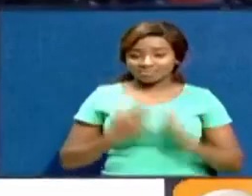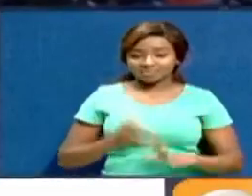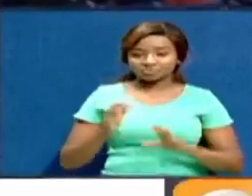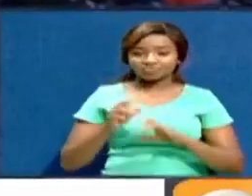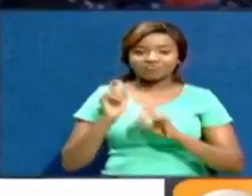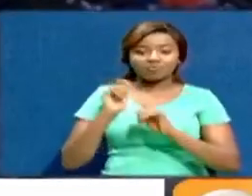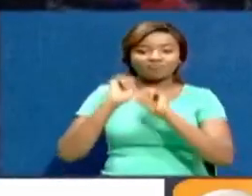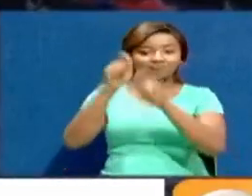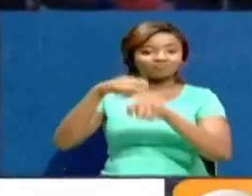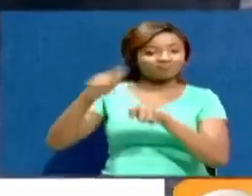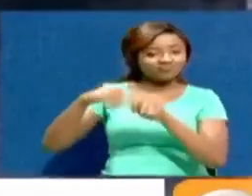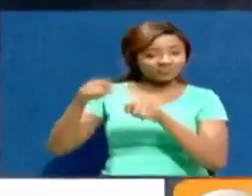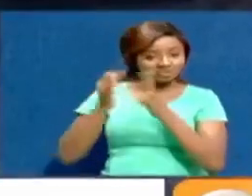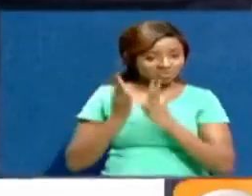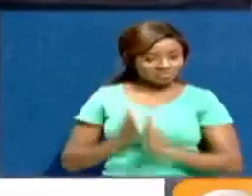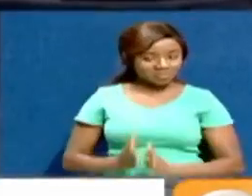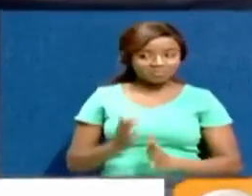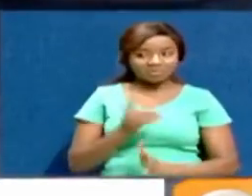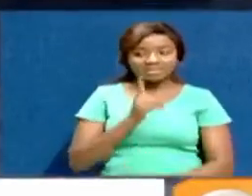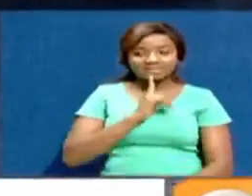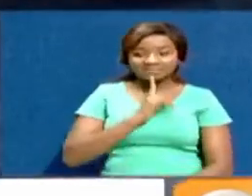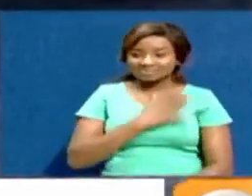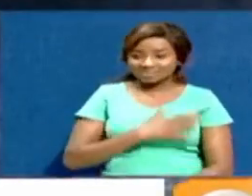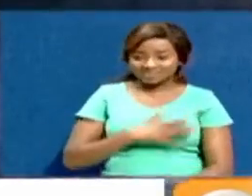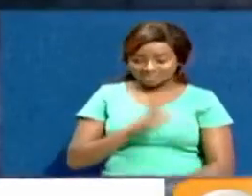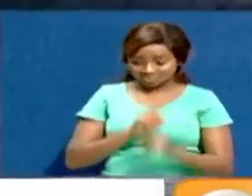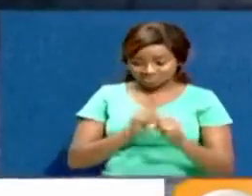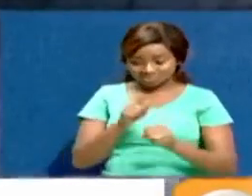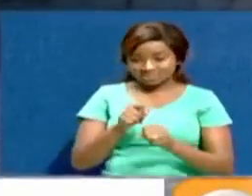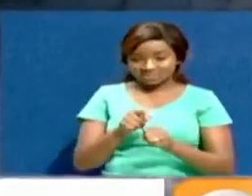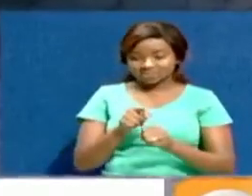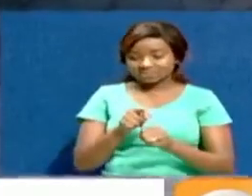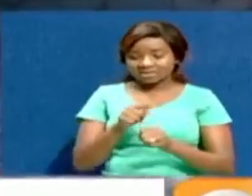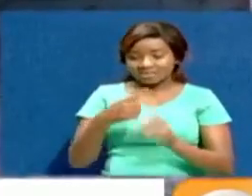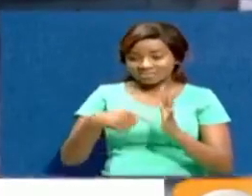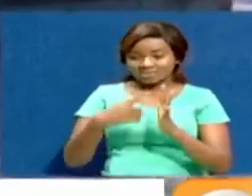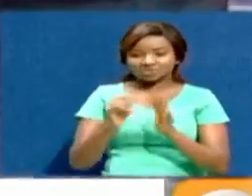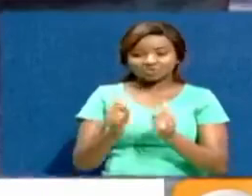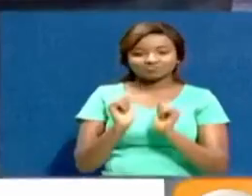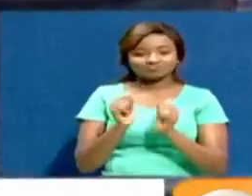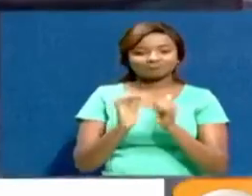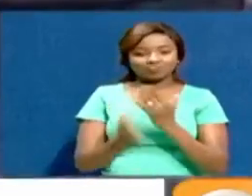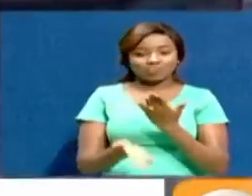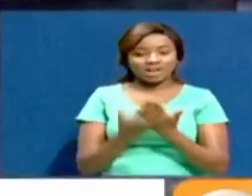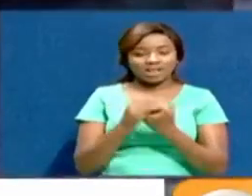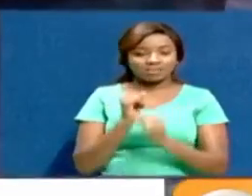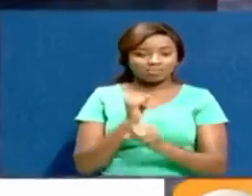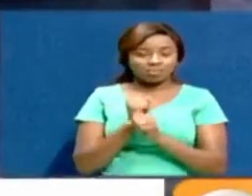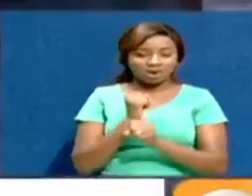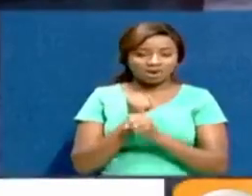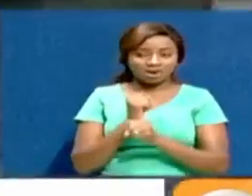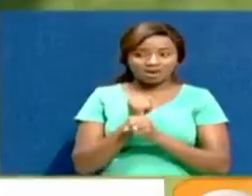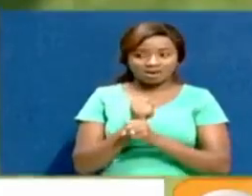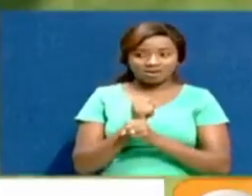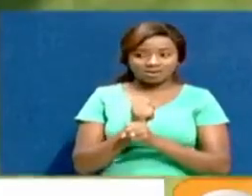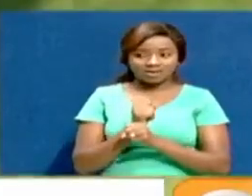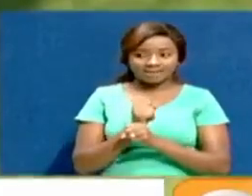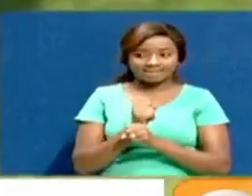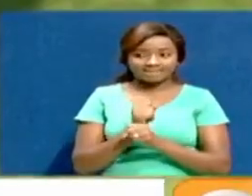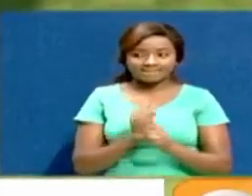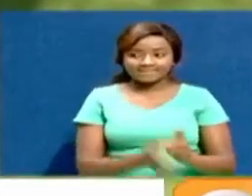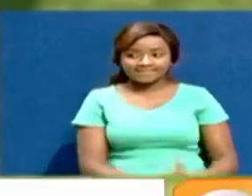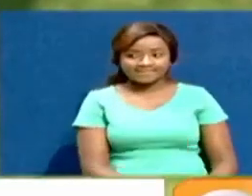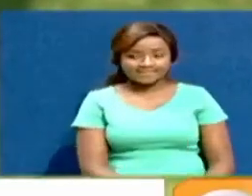Remo amepigia debe matumizi ya injini ya majira itakayowafaa pakubwa katika shughuli za uvuvi. Issues of